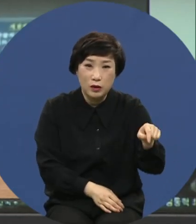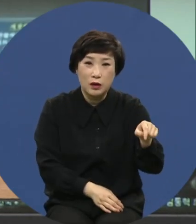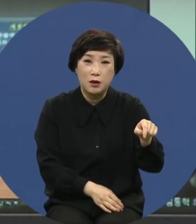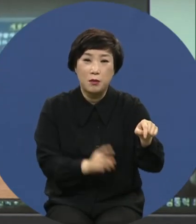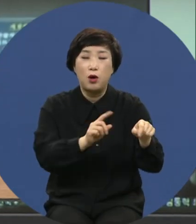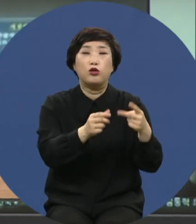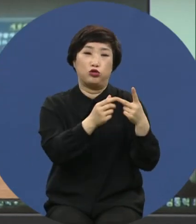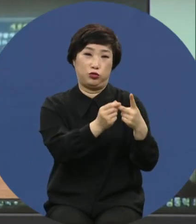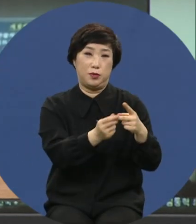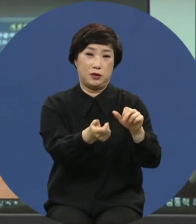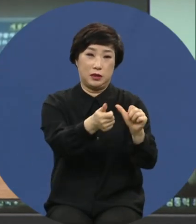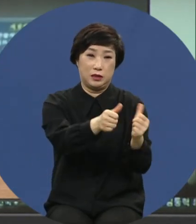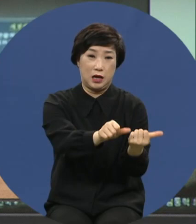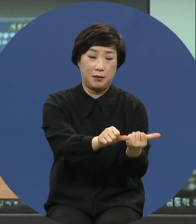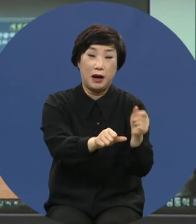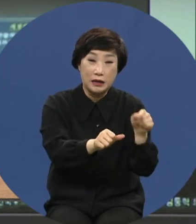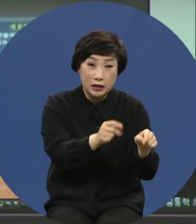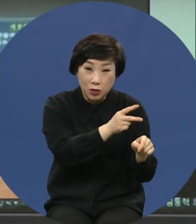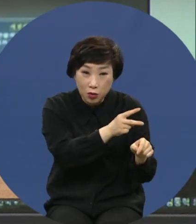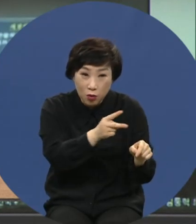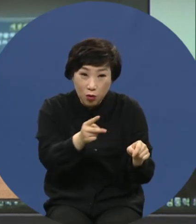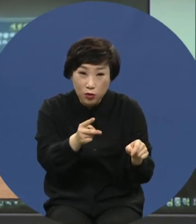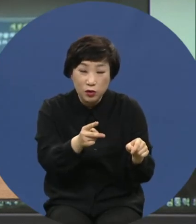이것은 둘째 사망 곧